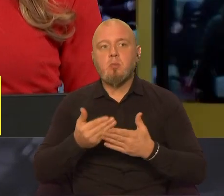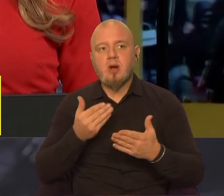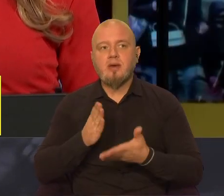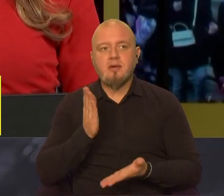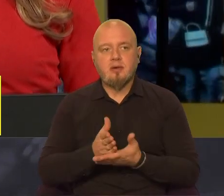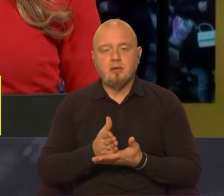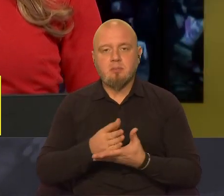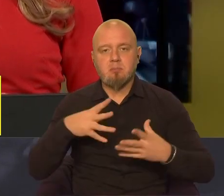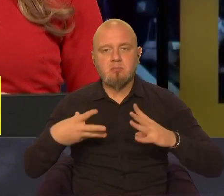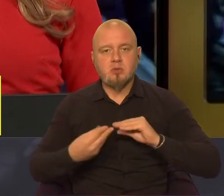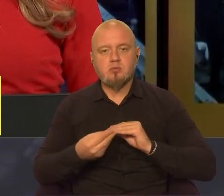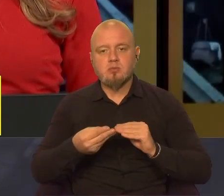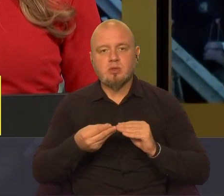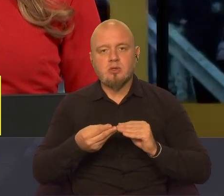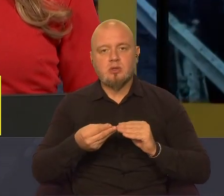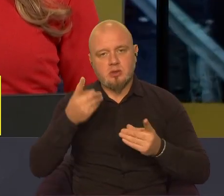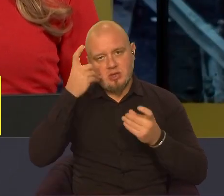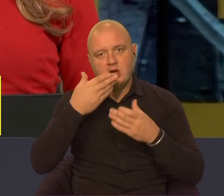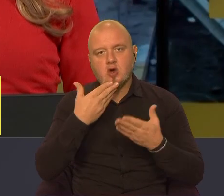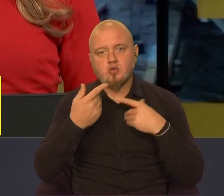є підсумки щодо цього?